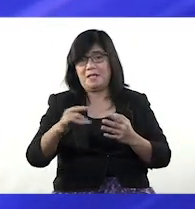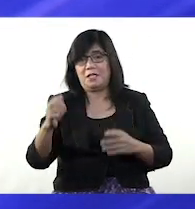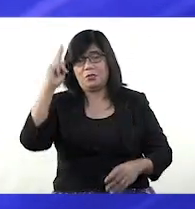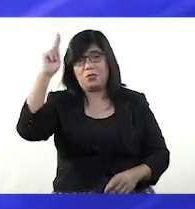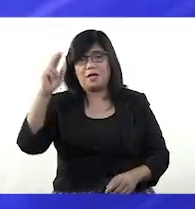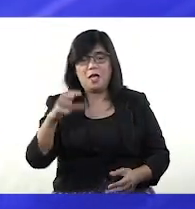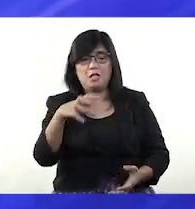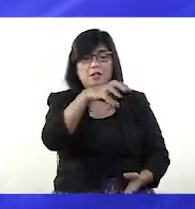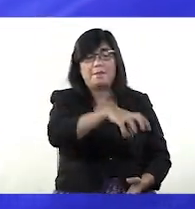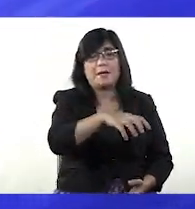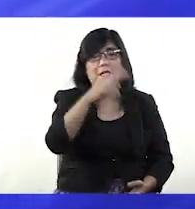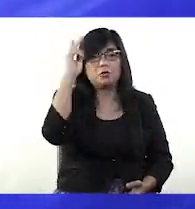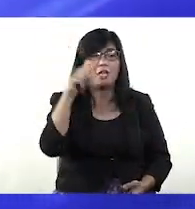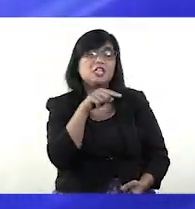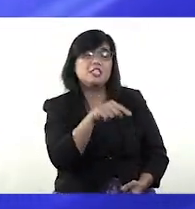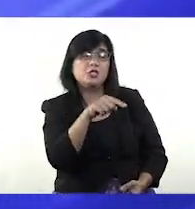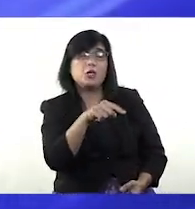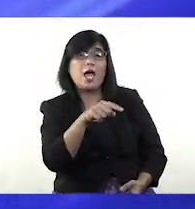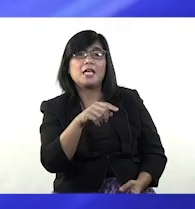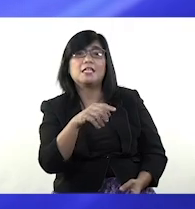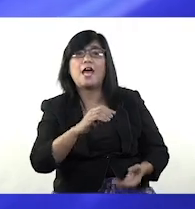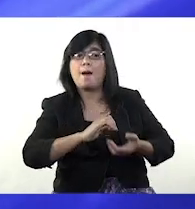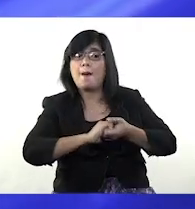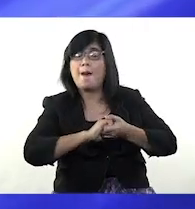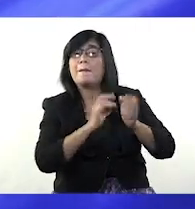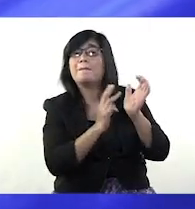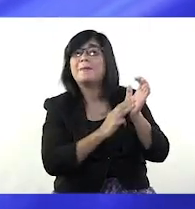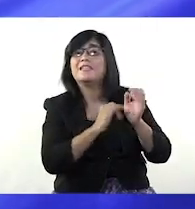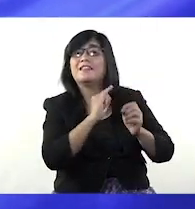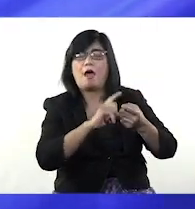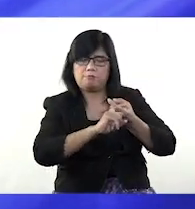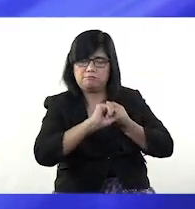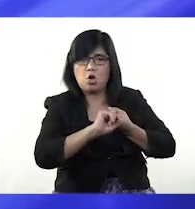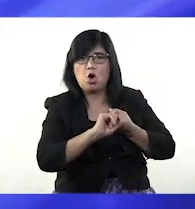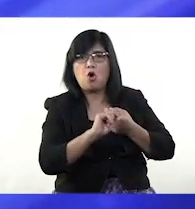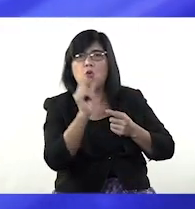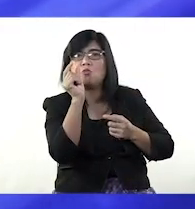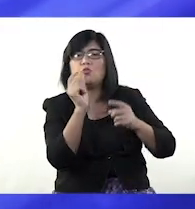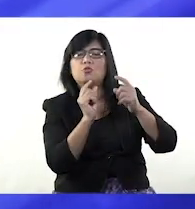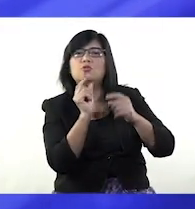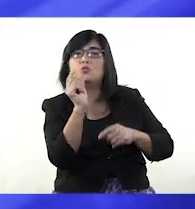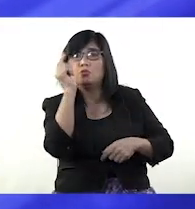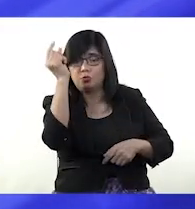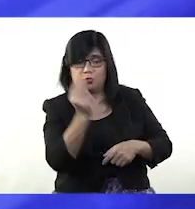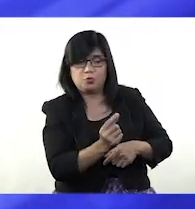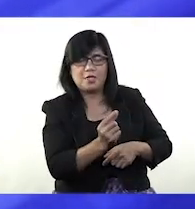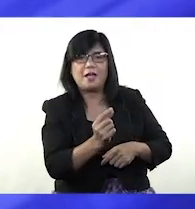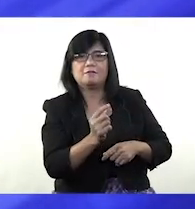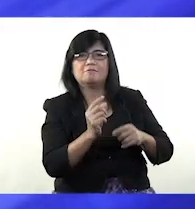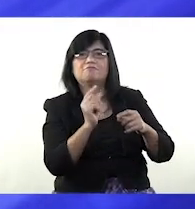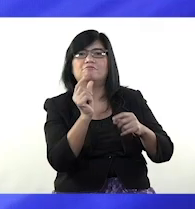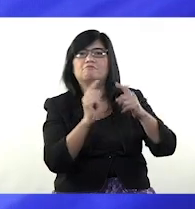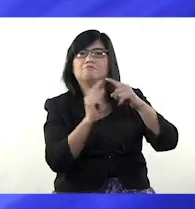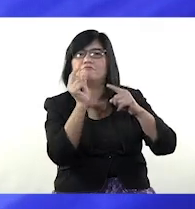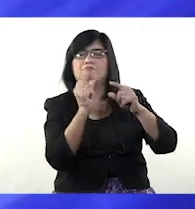hai babi kita Mitra disidang Hai putusan surga Hai untuk menerima